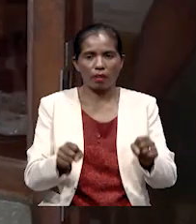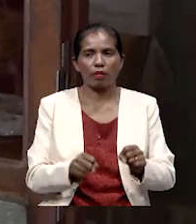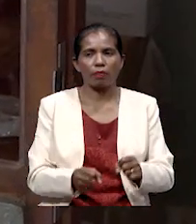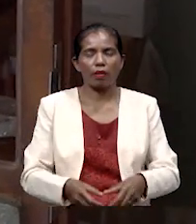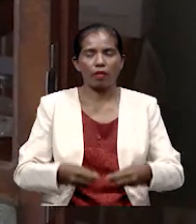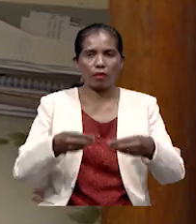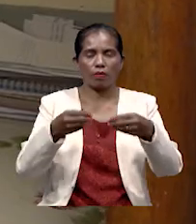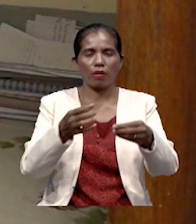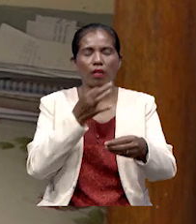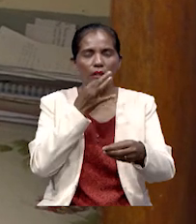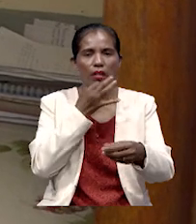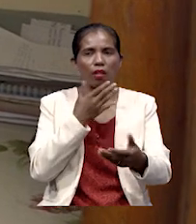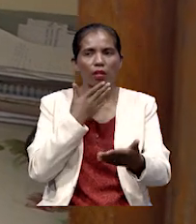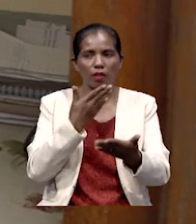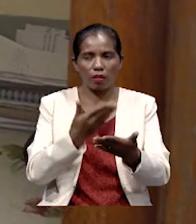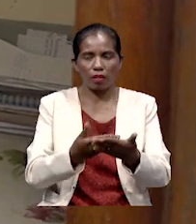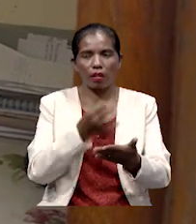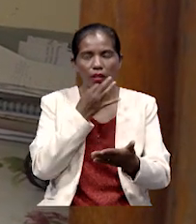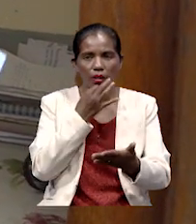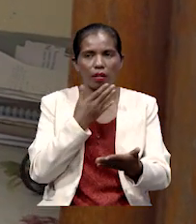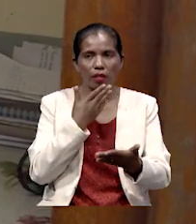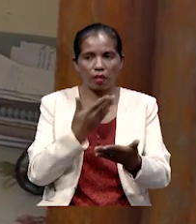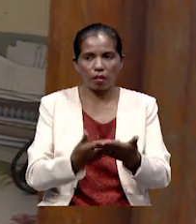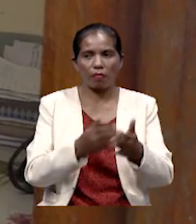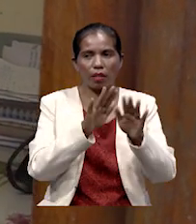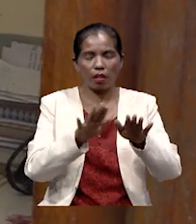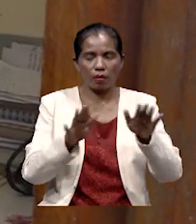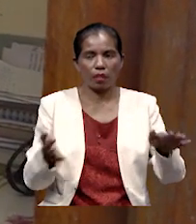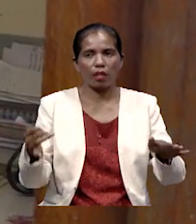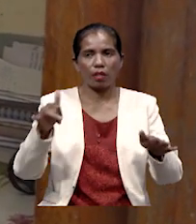fo suplemento nutritivo aihan, ba la bari Sira Nebe